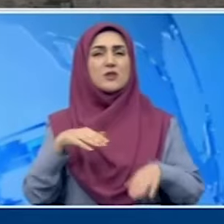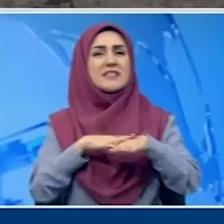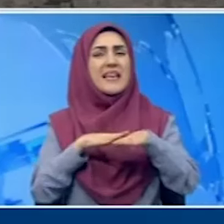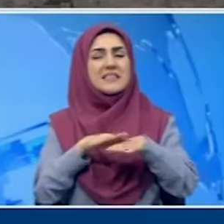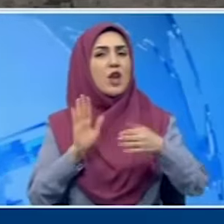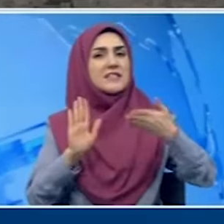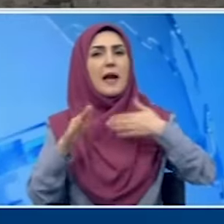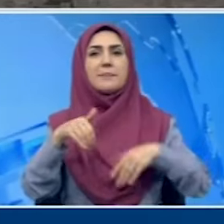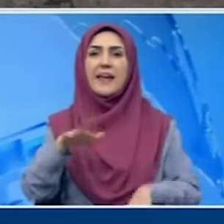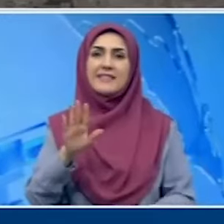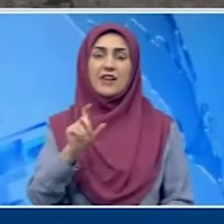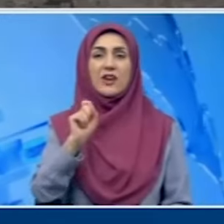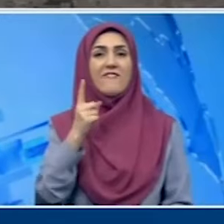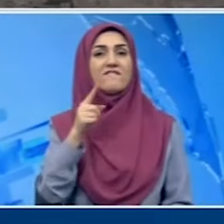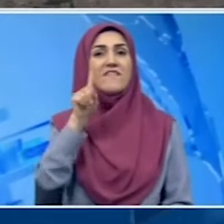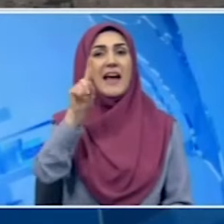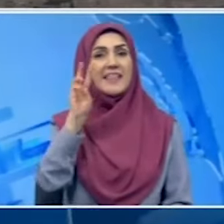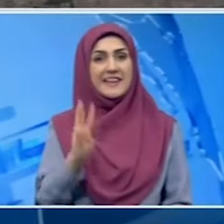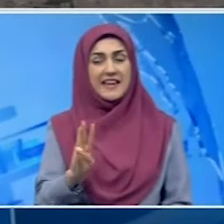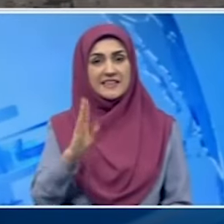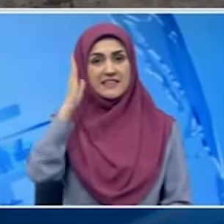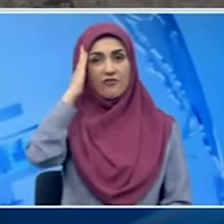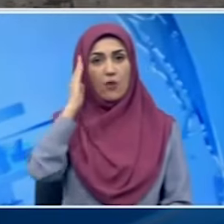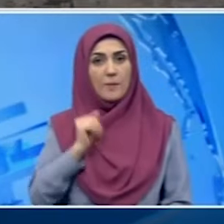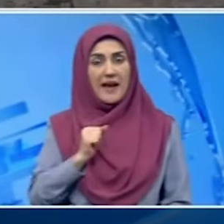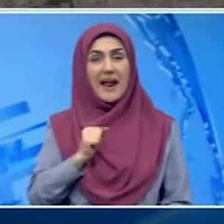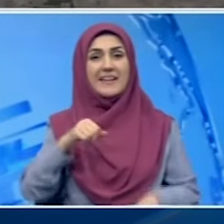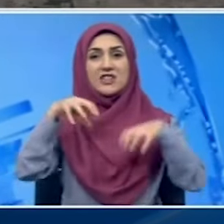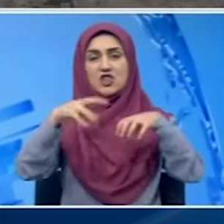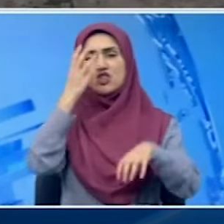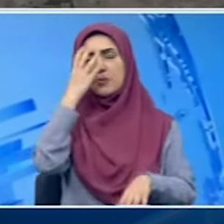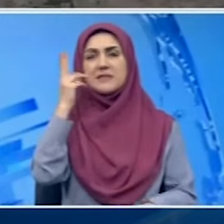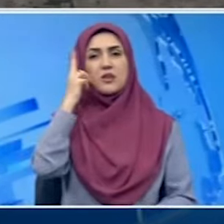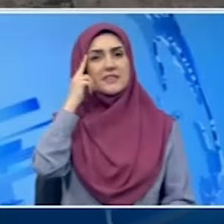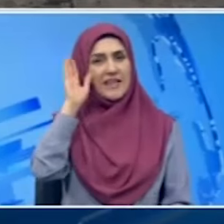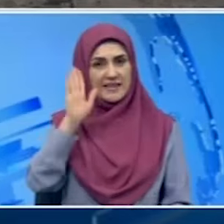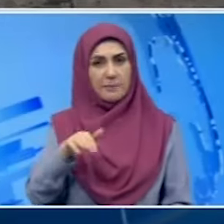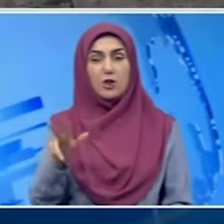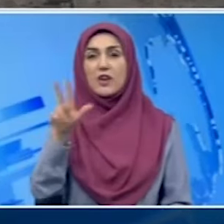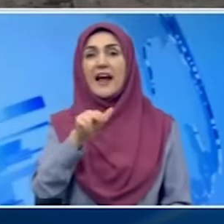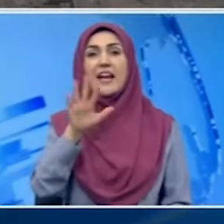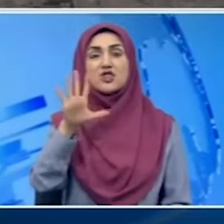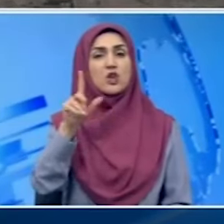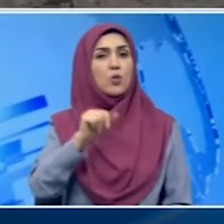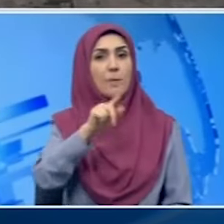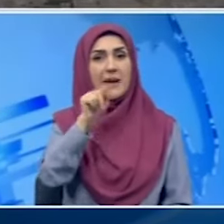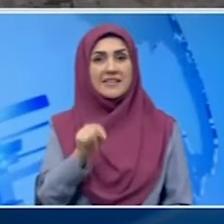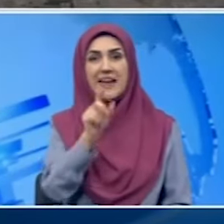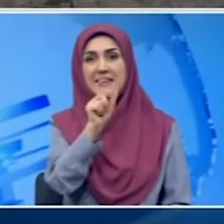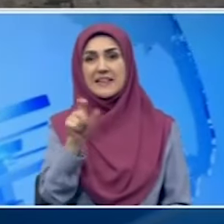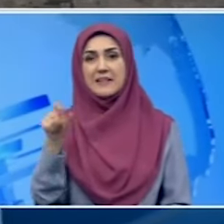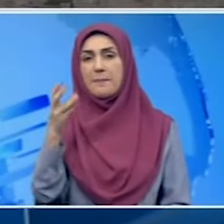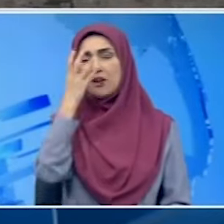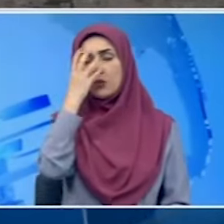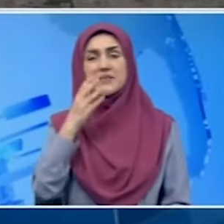آنجا فرار کرده اند برگردند. طبق این نظرسنجی بیشتر صهیونیست ها اسرائیل را شکست خورده می دانند